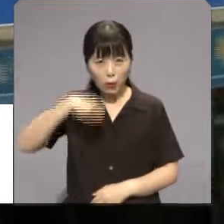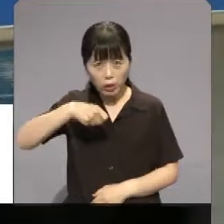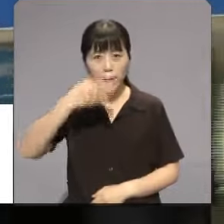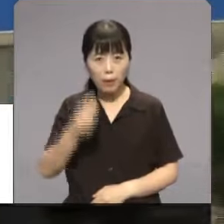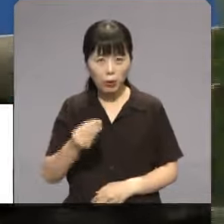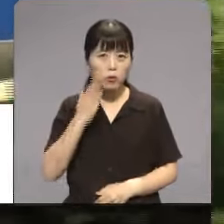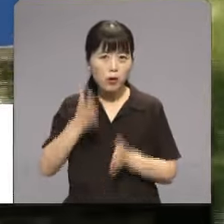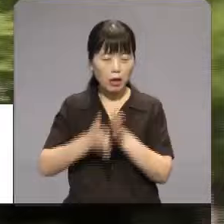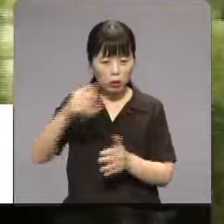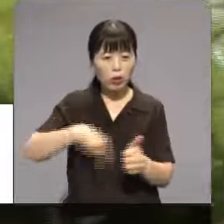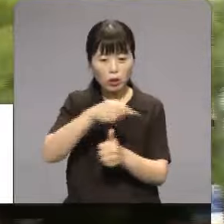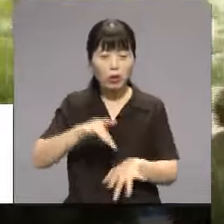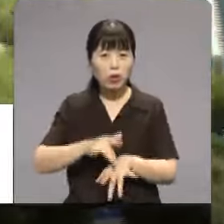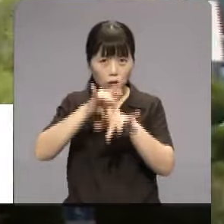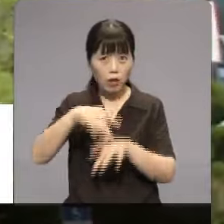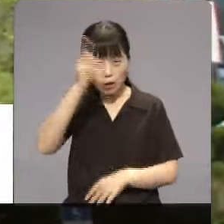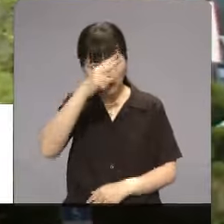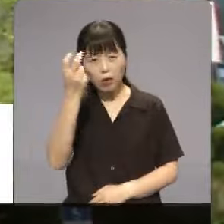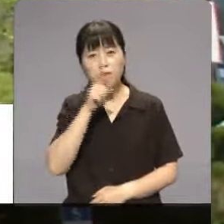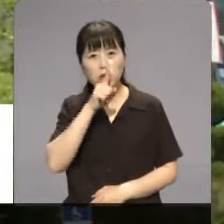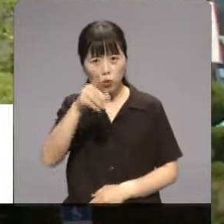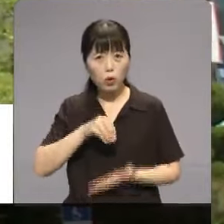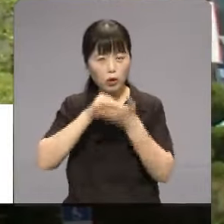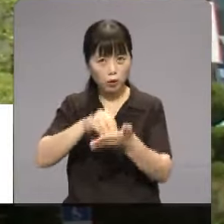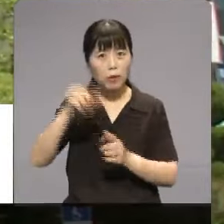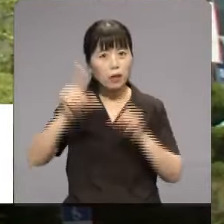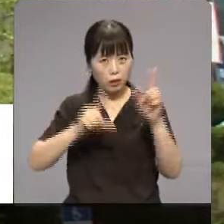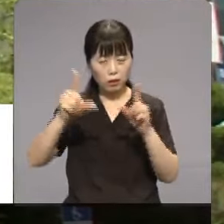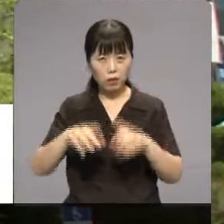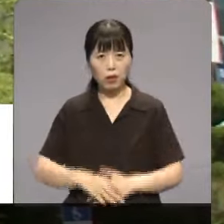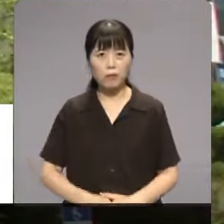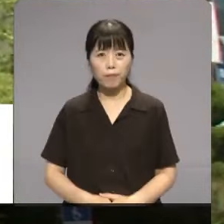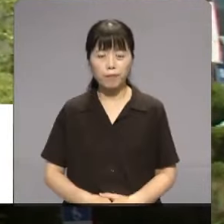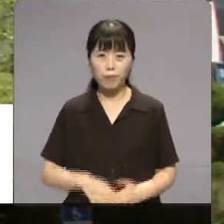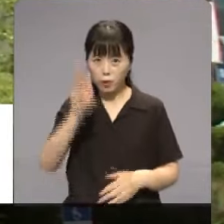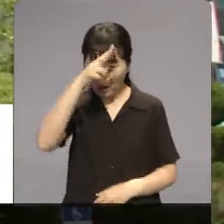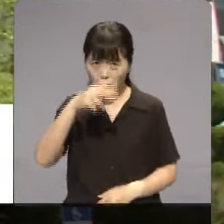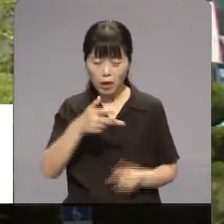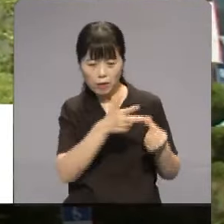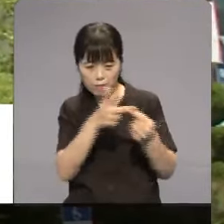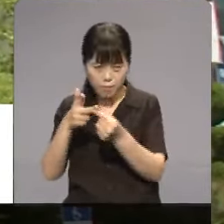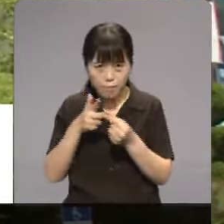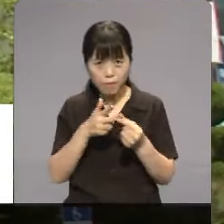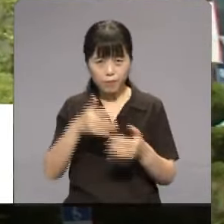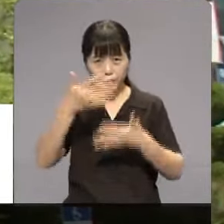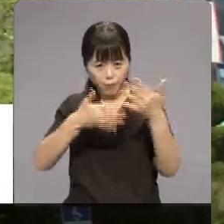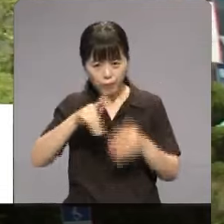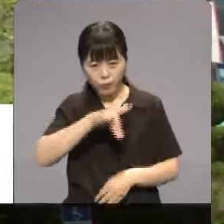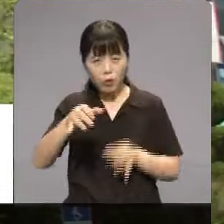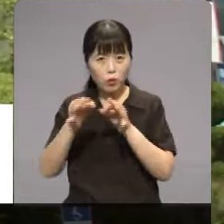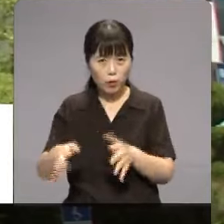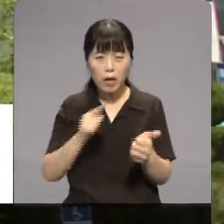서구 청라동 일대에서 실종돼 경찰에 신고가 접수된 상태였습니다. 경찰은 CCTV 영상과 드론을